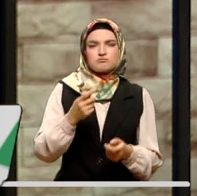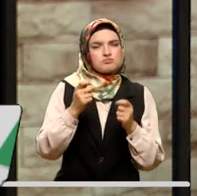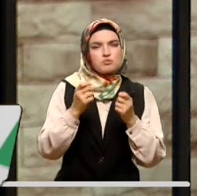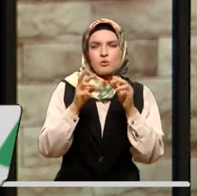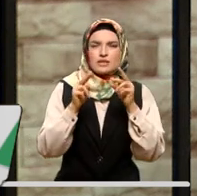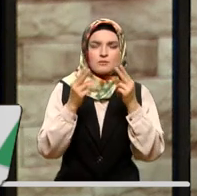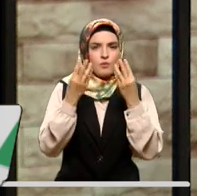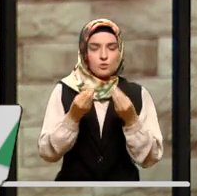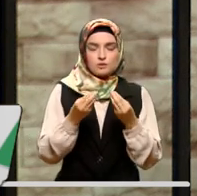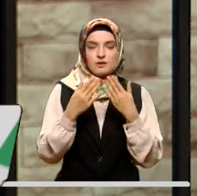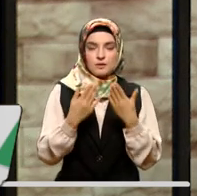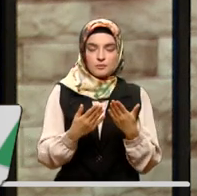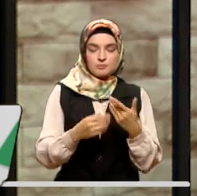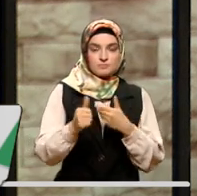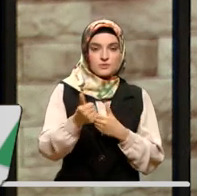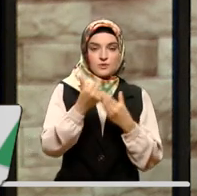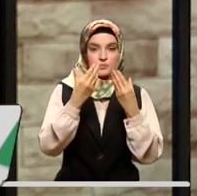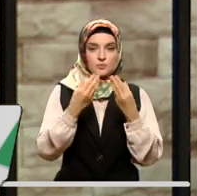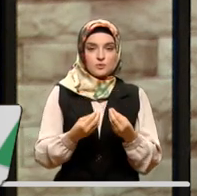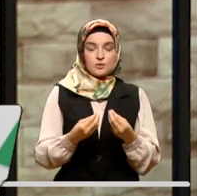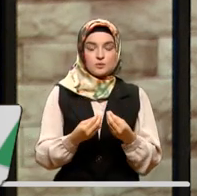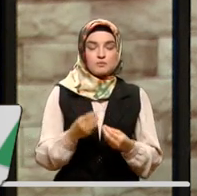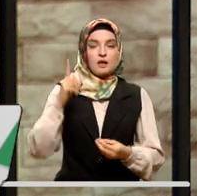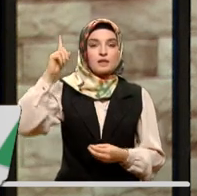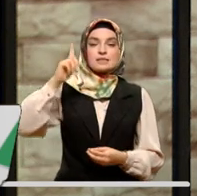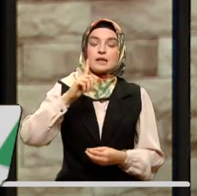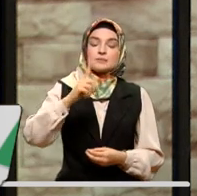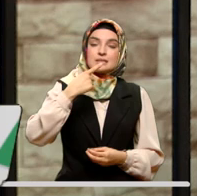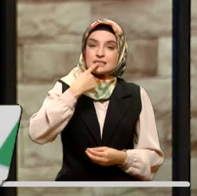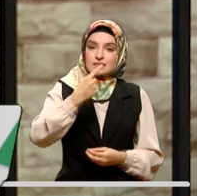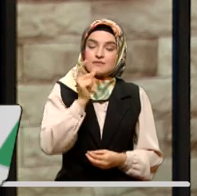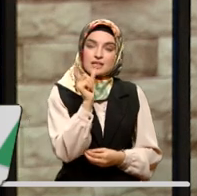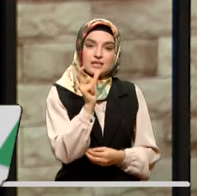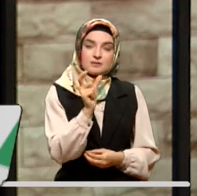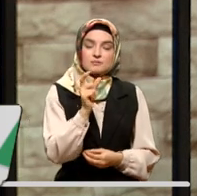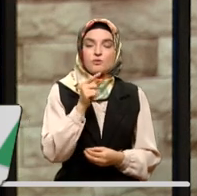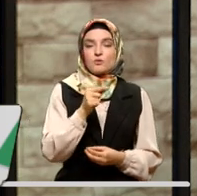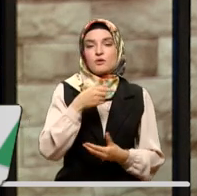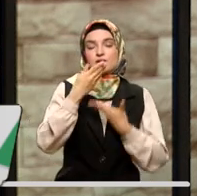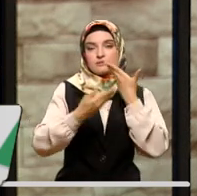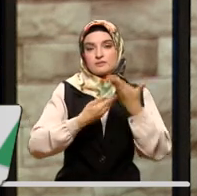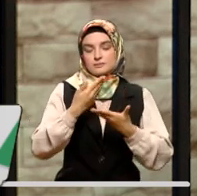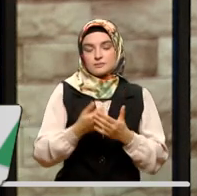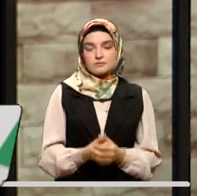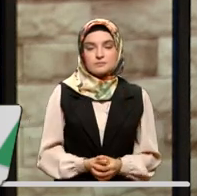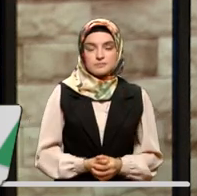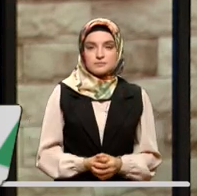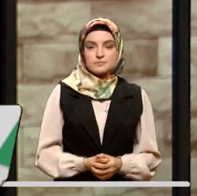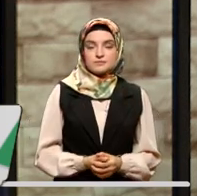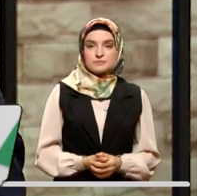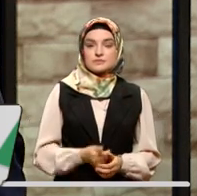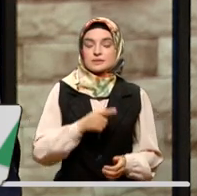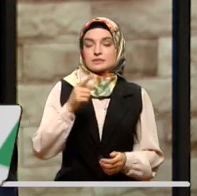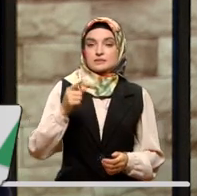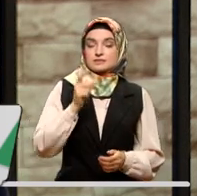ama en önemli olan la ilahe illallah kavramındaki tevhidi verilmek. Yani sizin